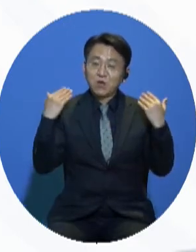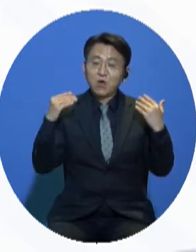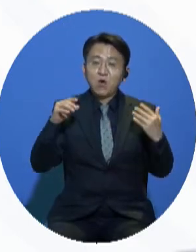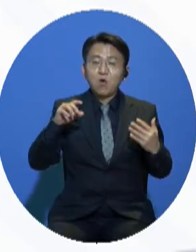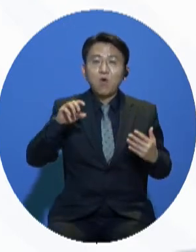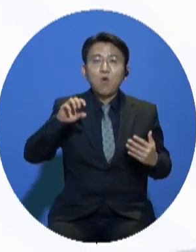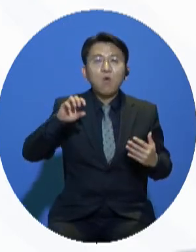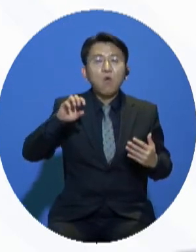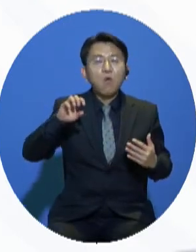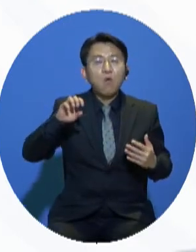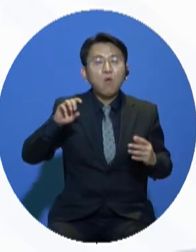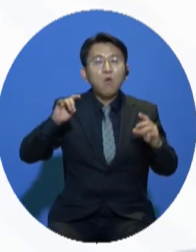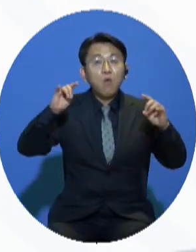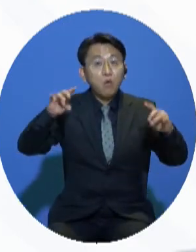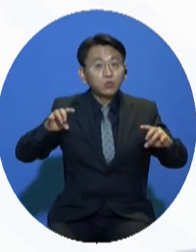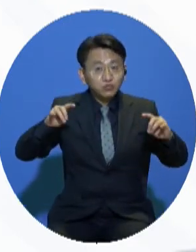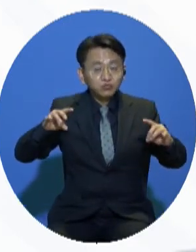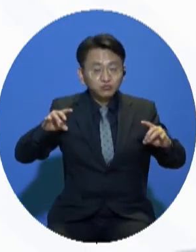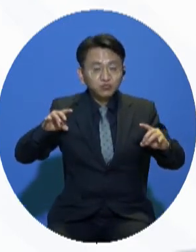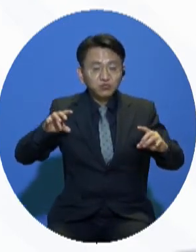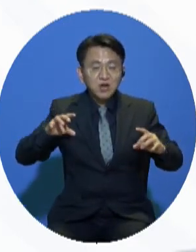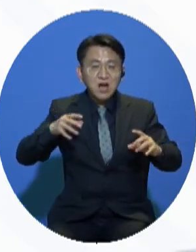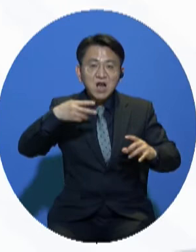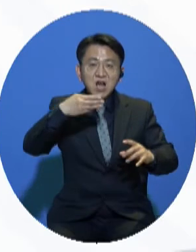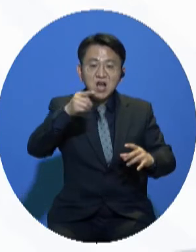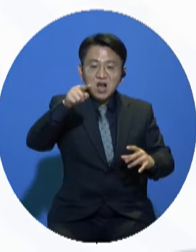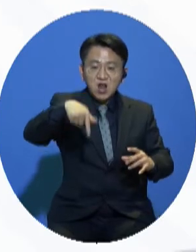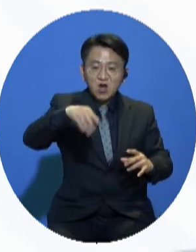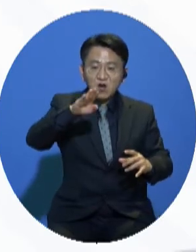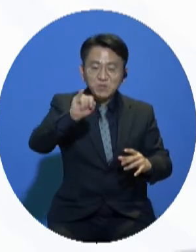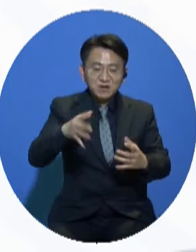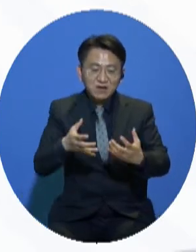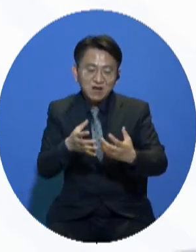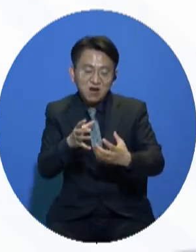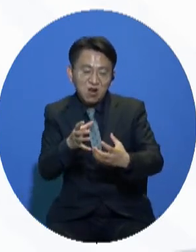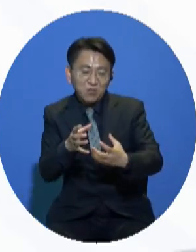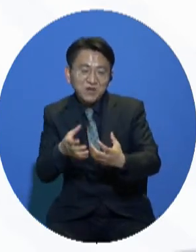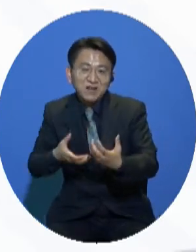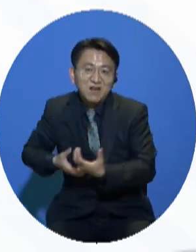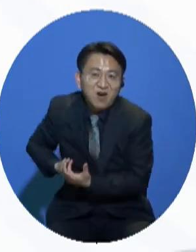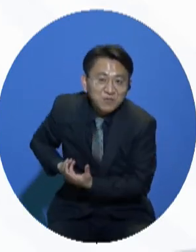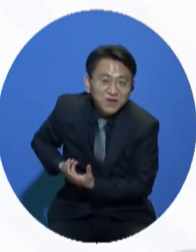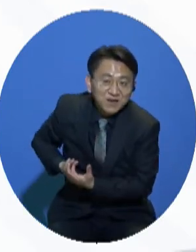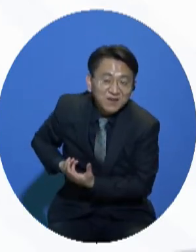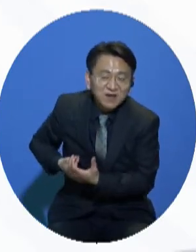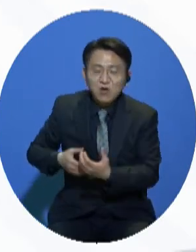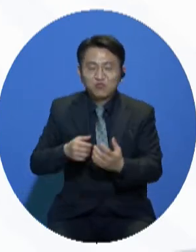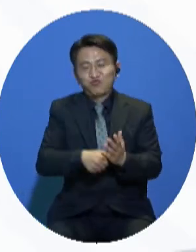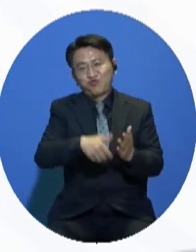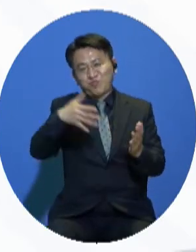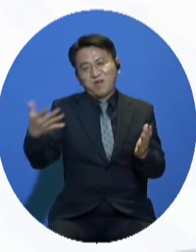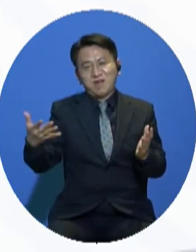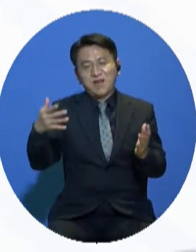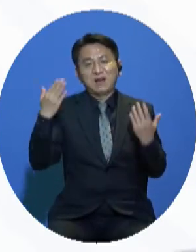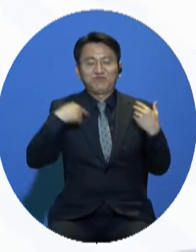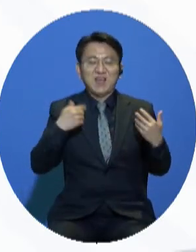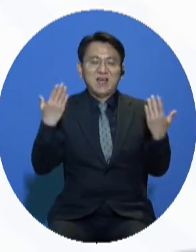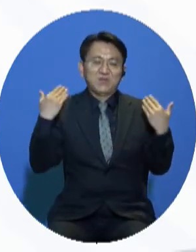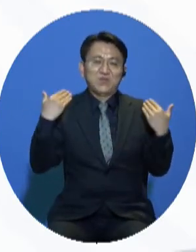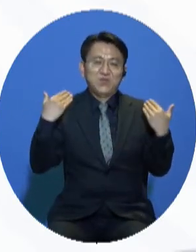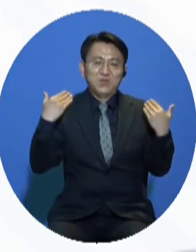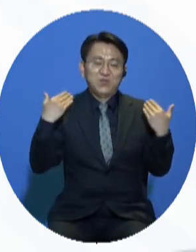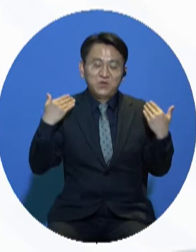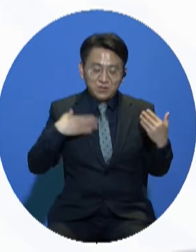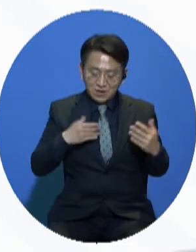team. 럭비 Just in my year alone 팀이 at school, 강력한 I had 것으로 3 boys that 유명합니다. played for the 그래서 Wallabies, the Australian rugby union team, and that is pretty normal